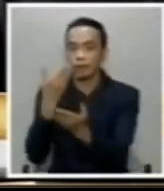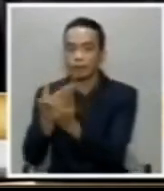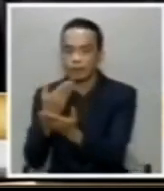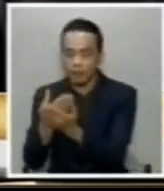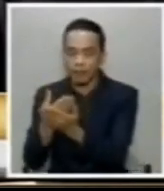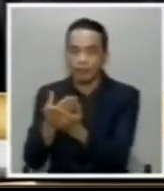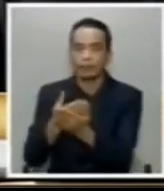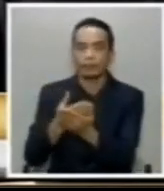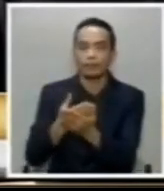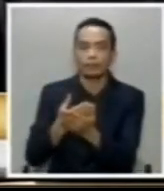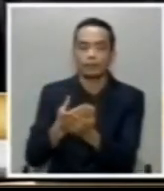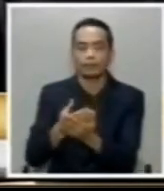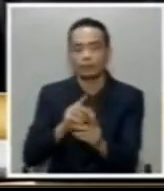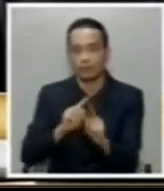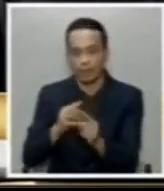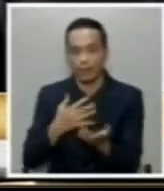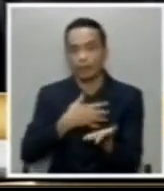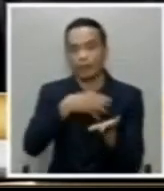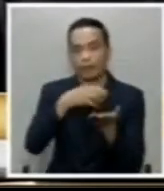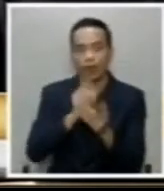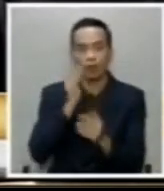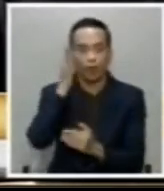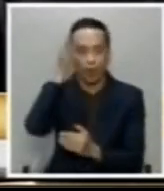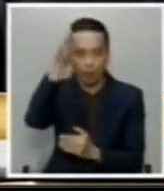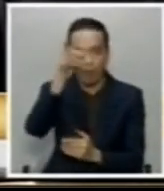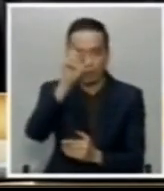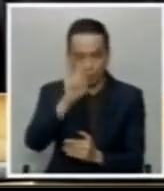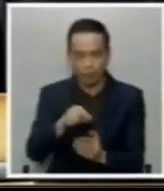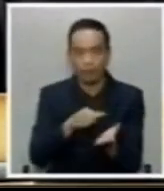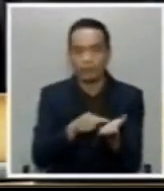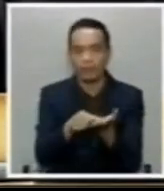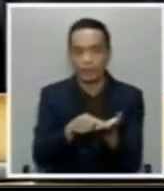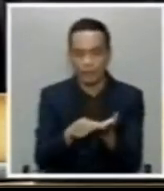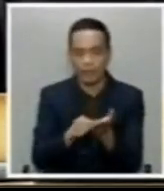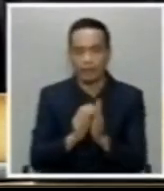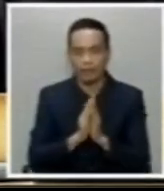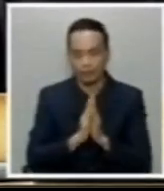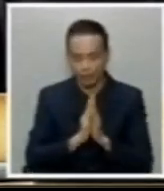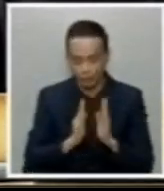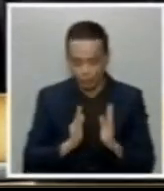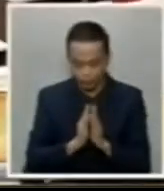ะนำเสนอต่อไปว่าควรจะต้องมีการแก้ไขครับก็ขออนุญาตเรียนแต่เพียงเท่านี้ครับขอบพระคุณมากครับ